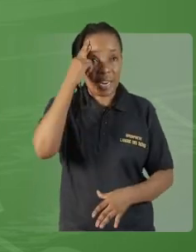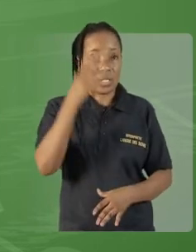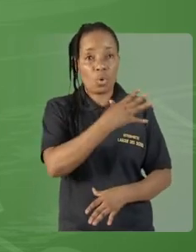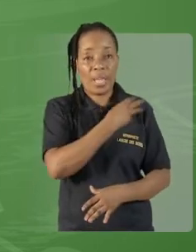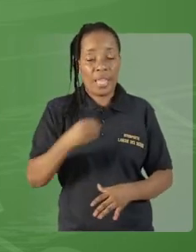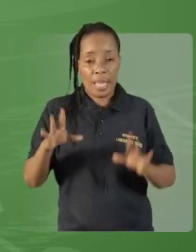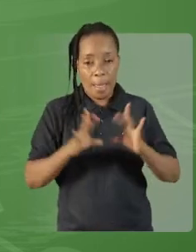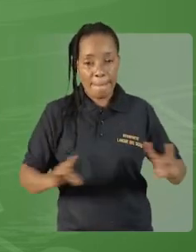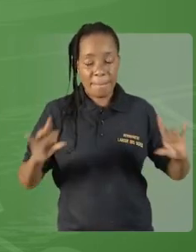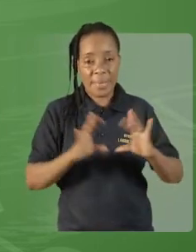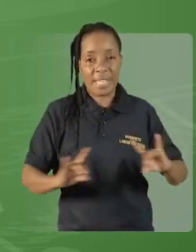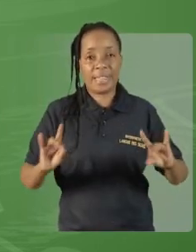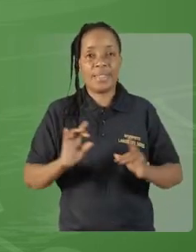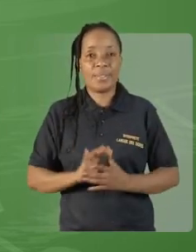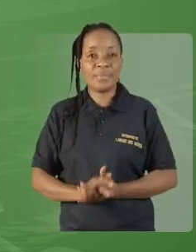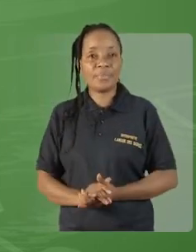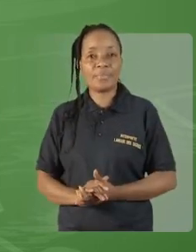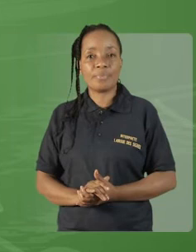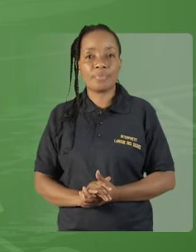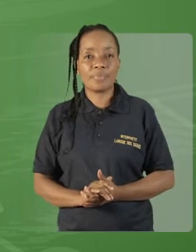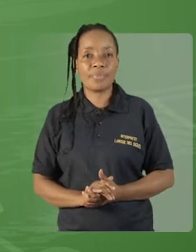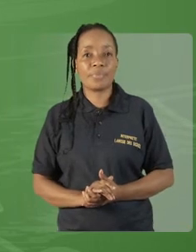le mythe.